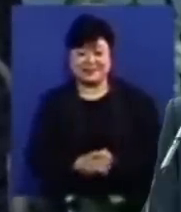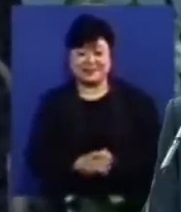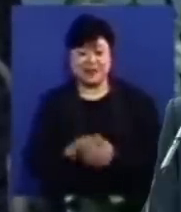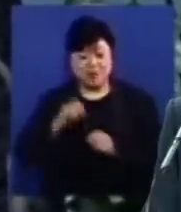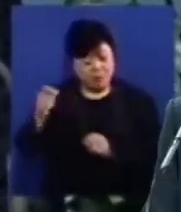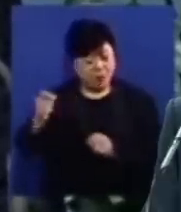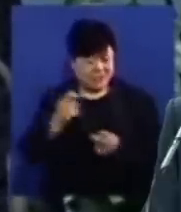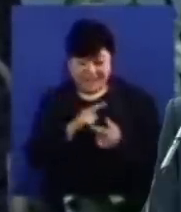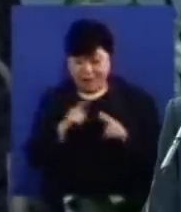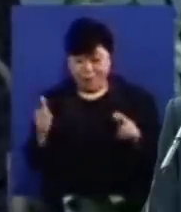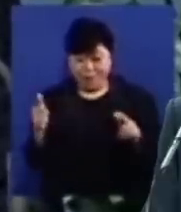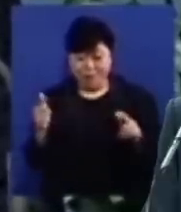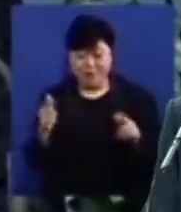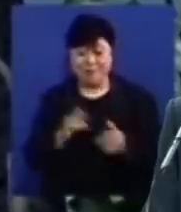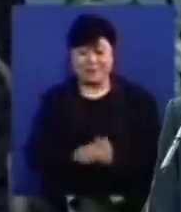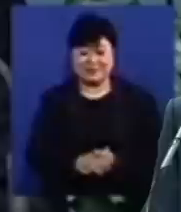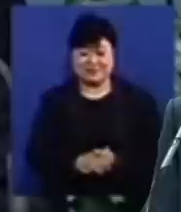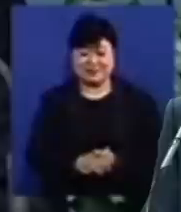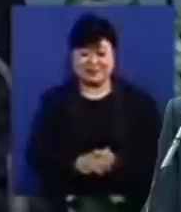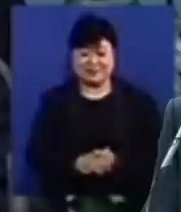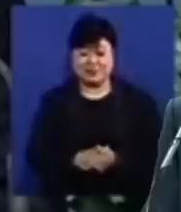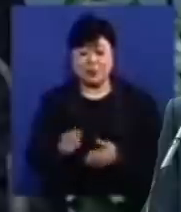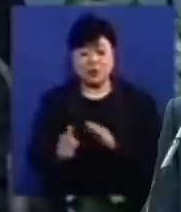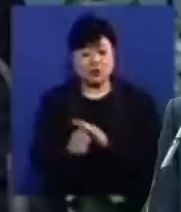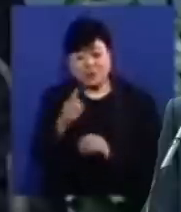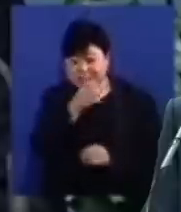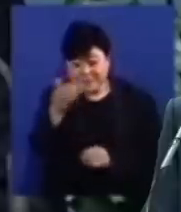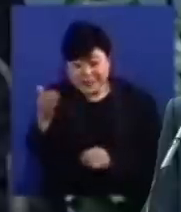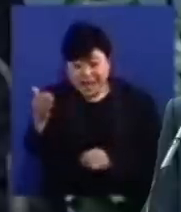멀리 계시지 않습니다. 뭘 소원하십니까?